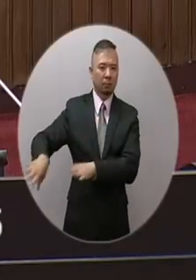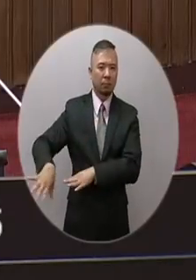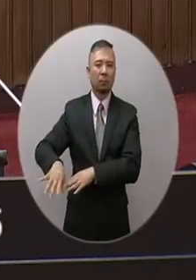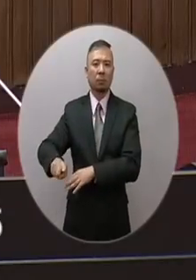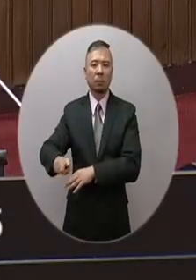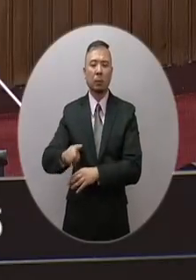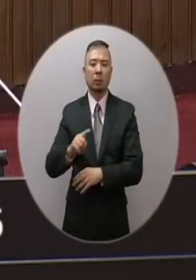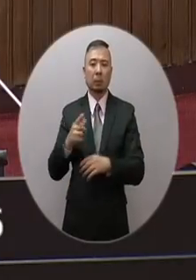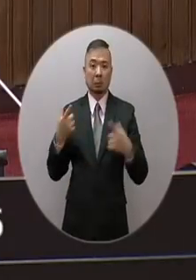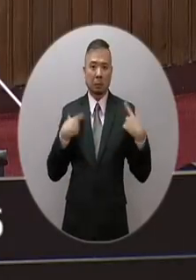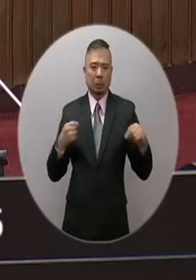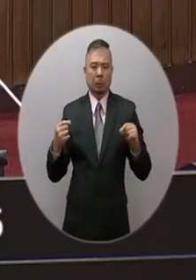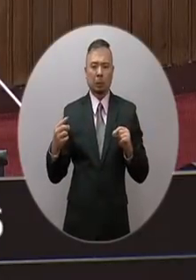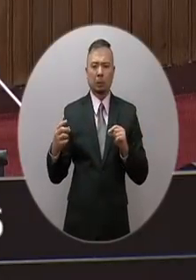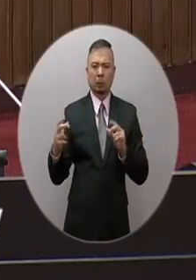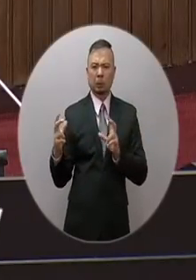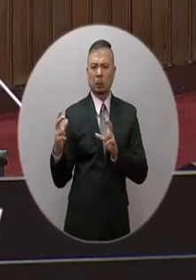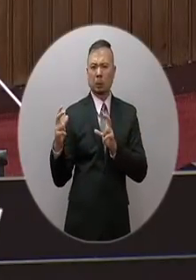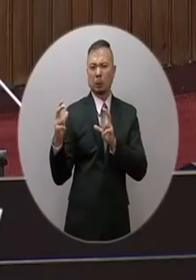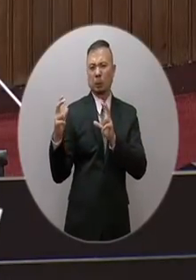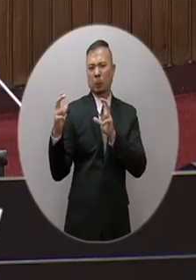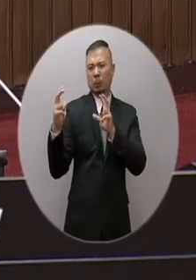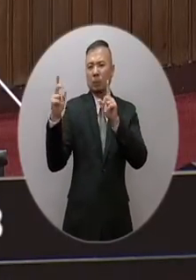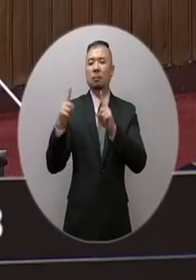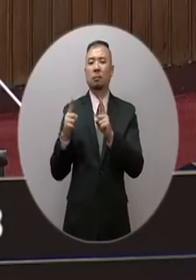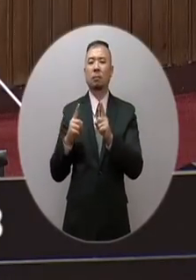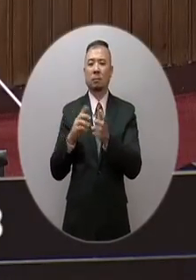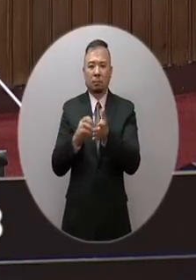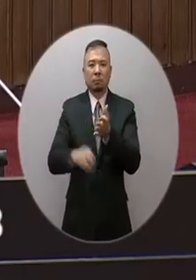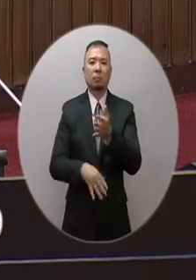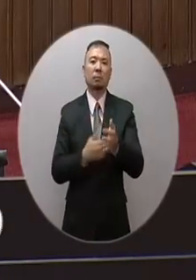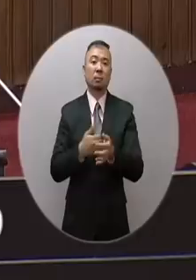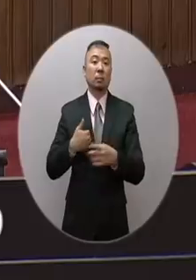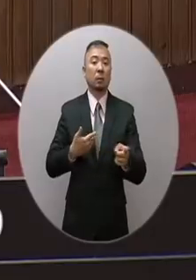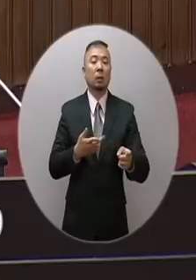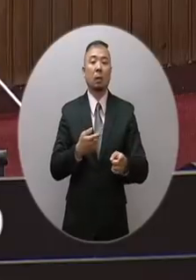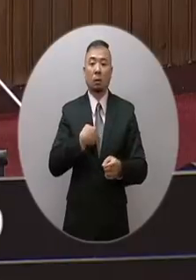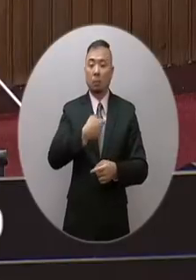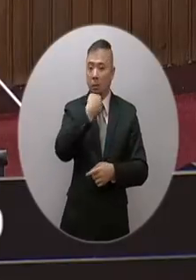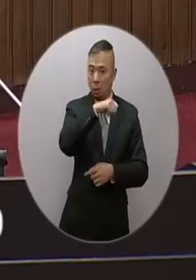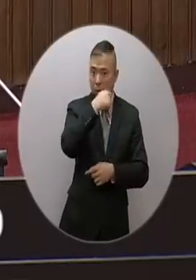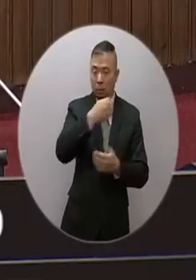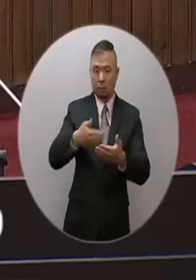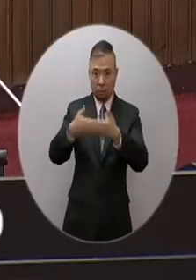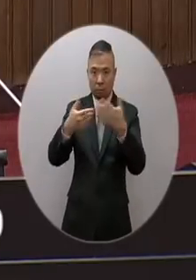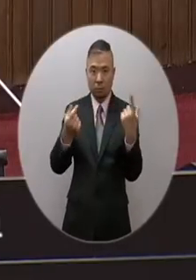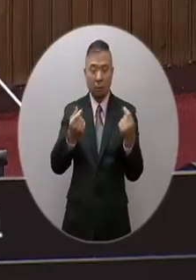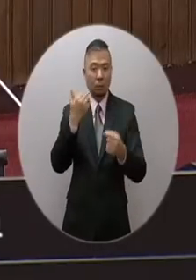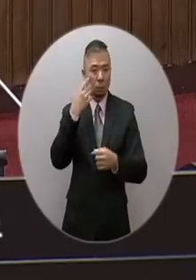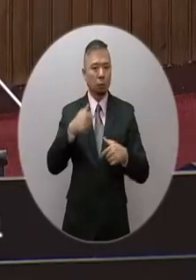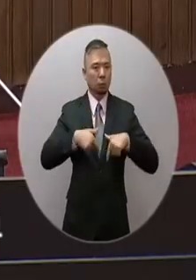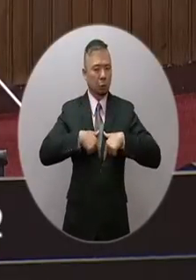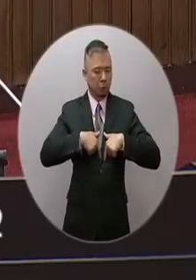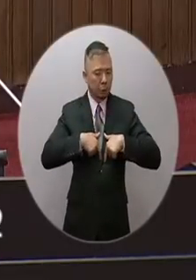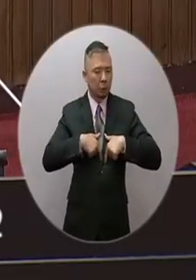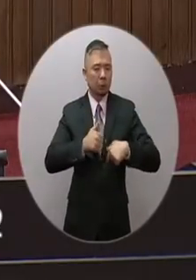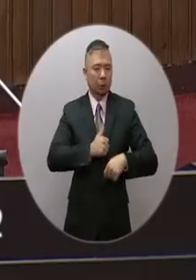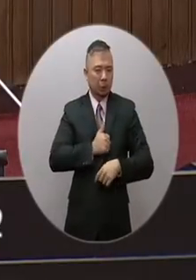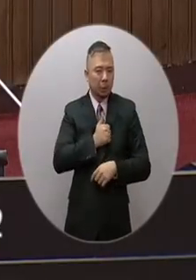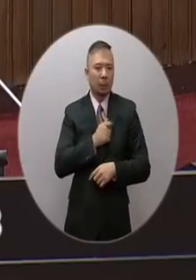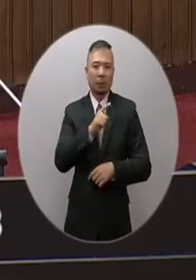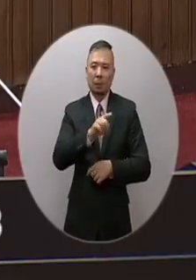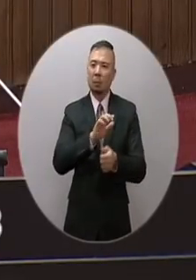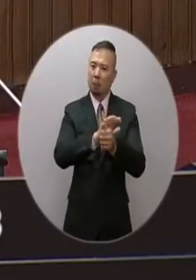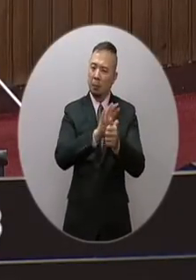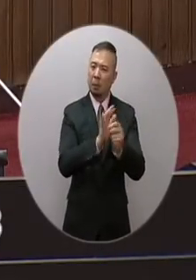切僵局可解。两岸的僵局，金平的相信 只要心诚为民，以民为本，一